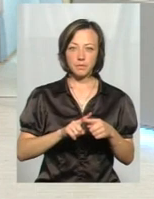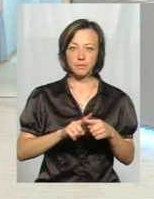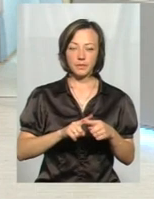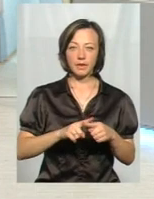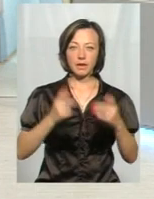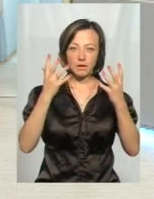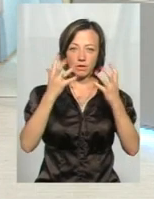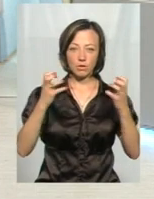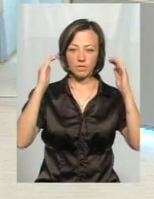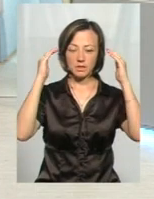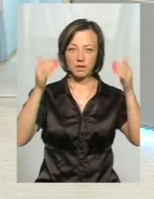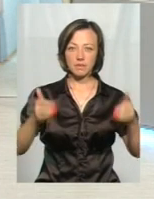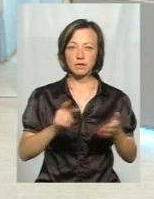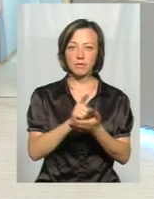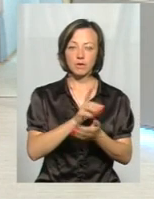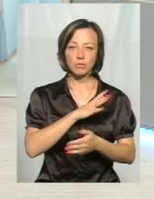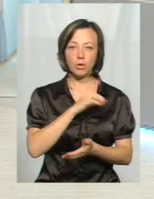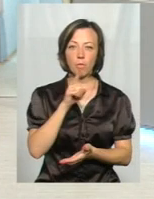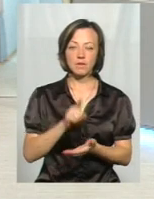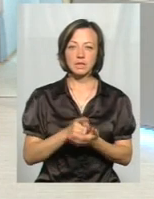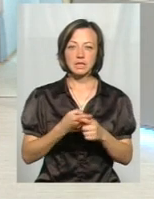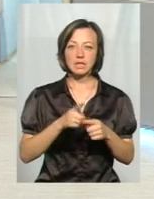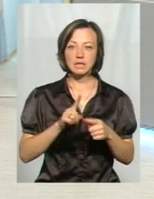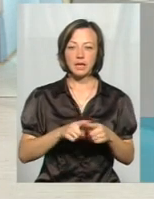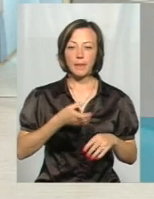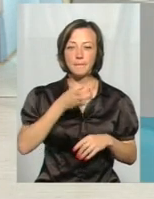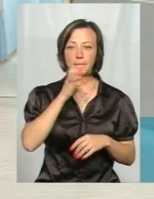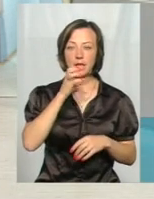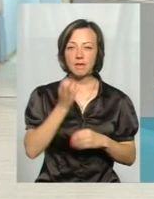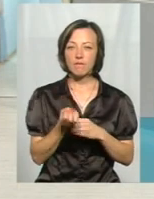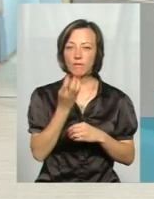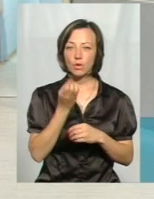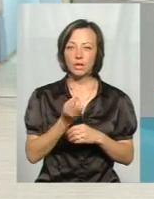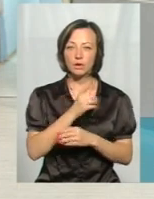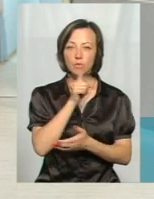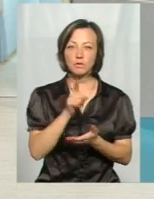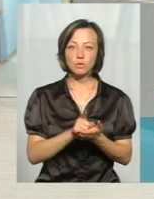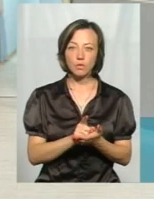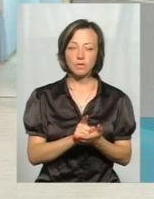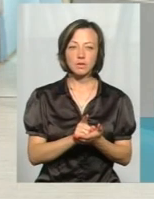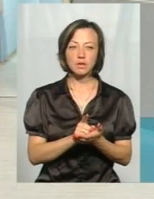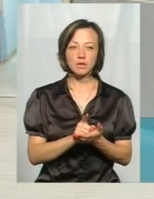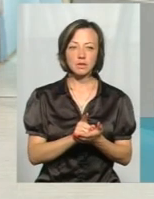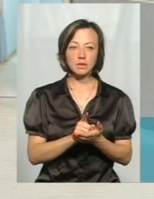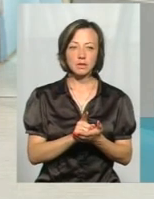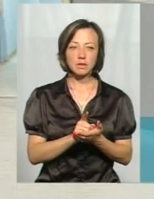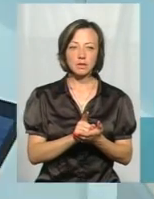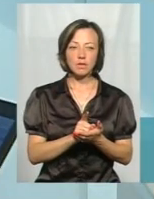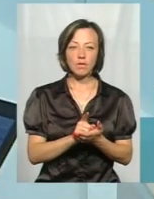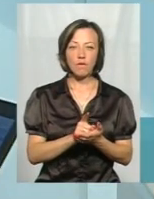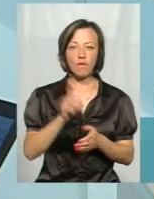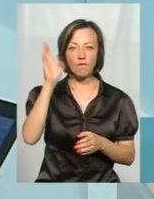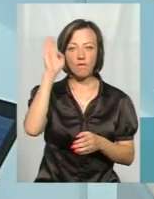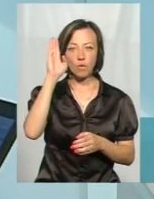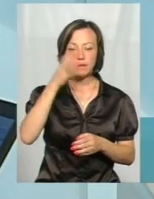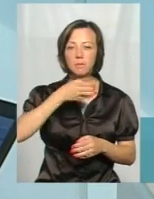тіньові завіси повинні бути обов'язково. Це і питні фонтанчики з обов'язковим підведенням води,